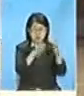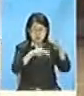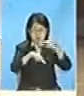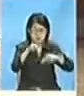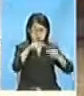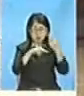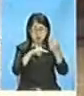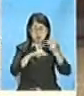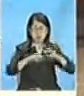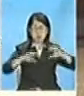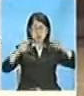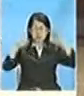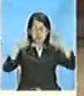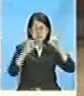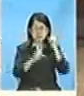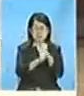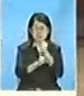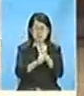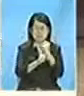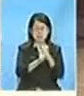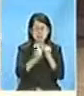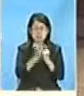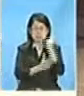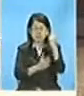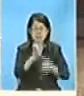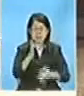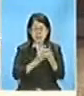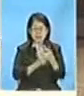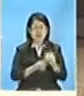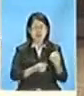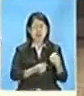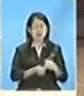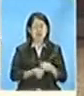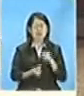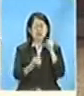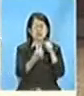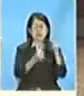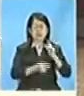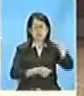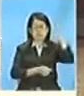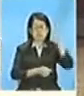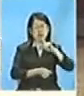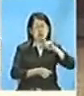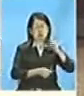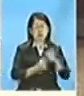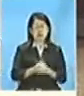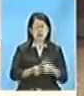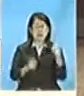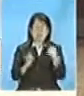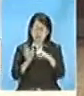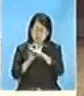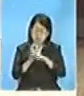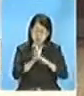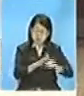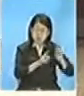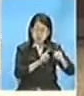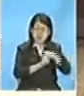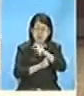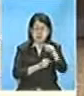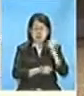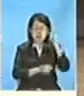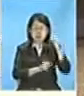ริหารงานราชการก็คือการตั้งกระทู้ถามบรรดากระทู้ถามทั้งหลายที่พวกเราได้พยายาม